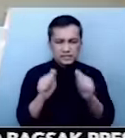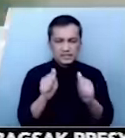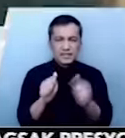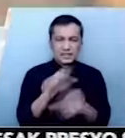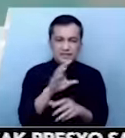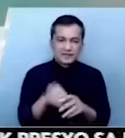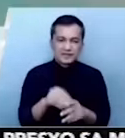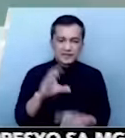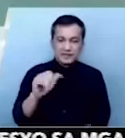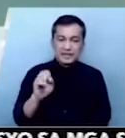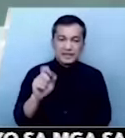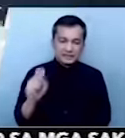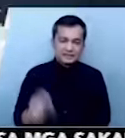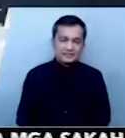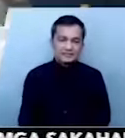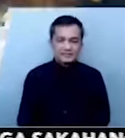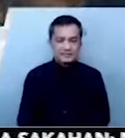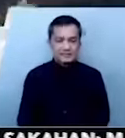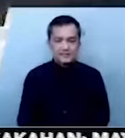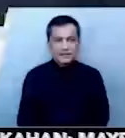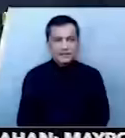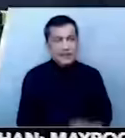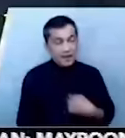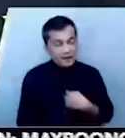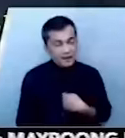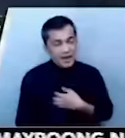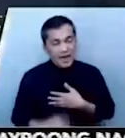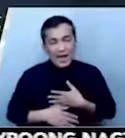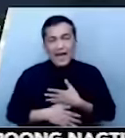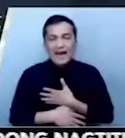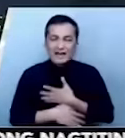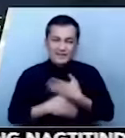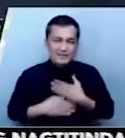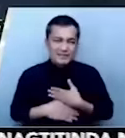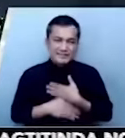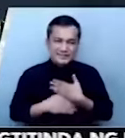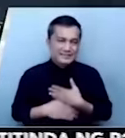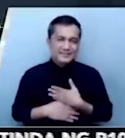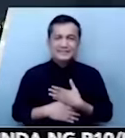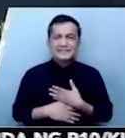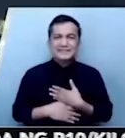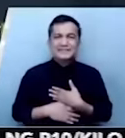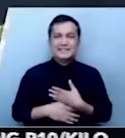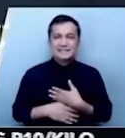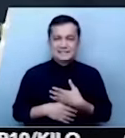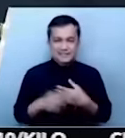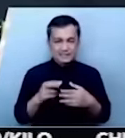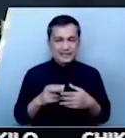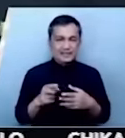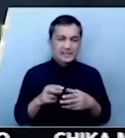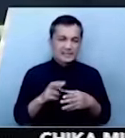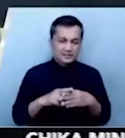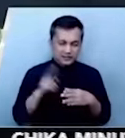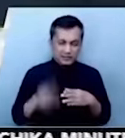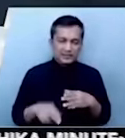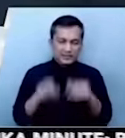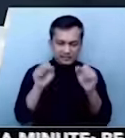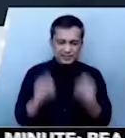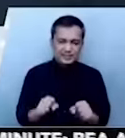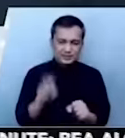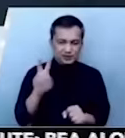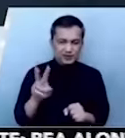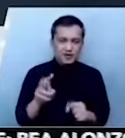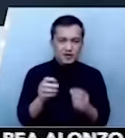cast. I'm very, very happy sa naging turnout nitong season 2. Talagang mas masaya,